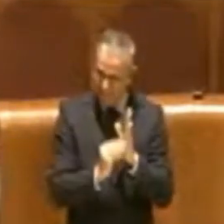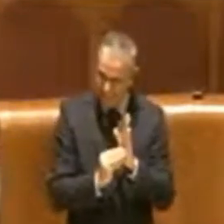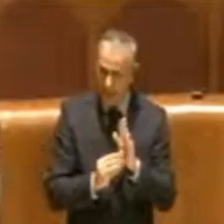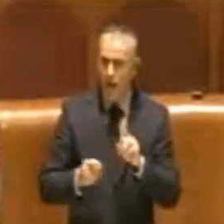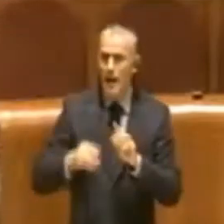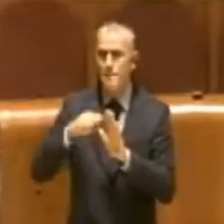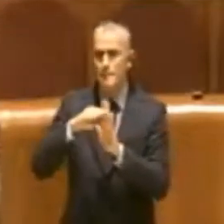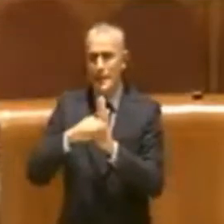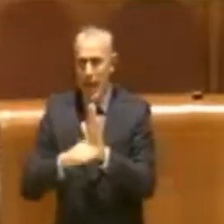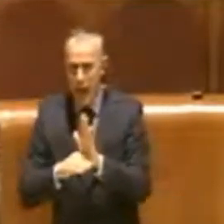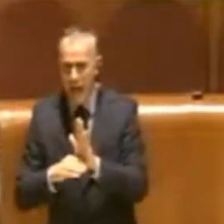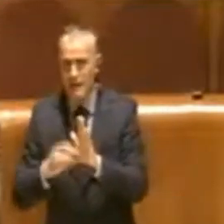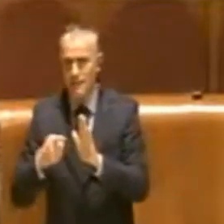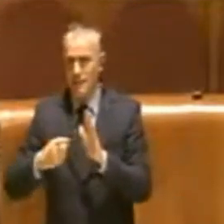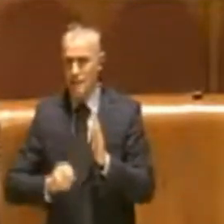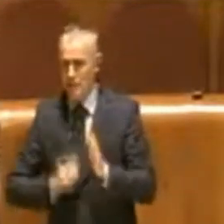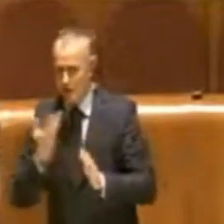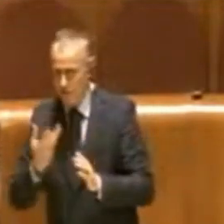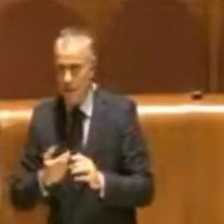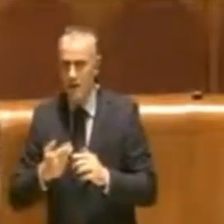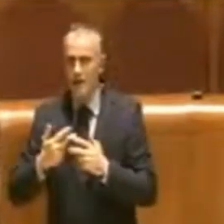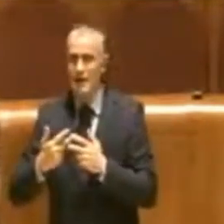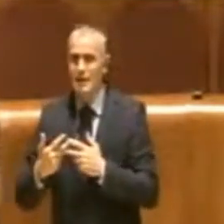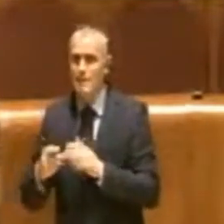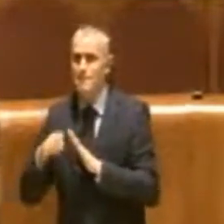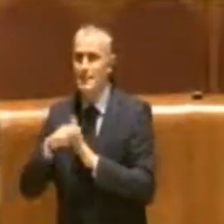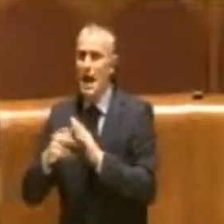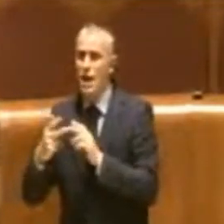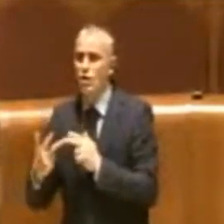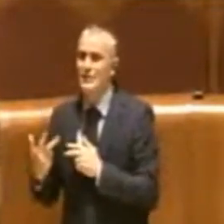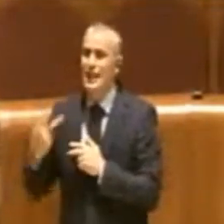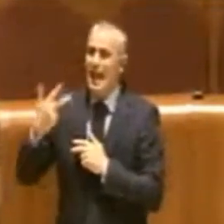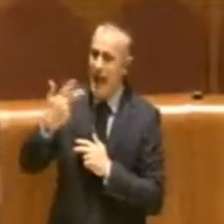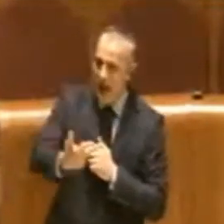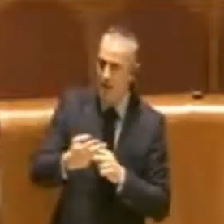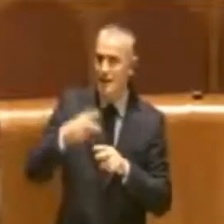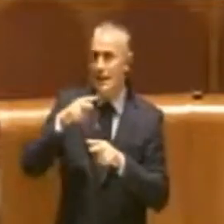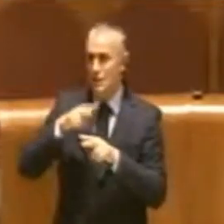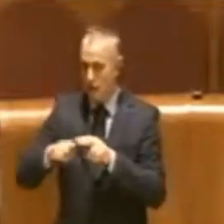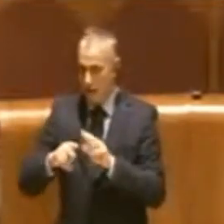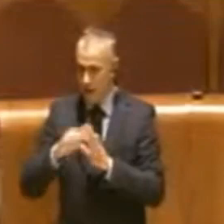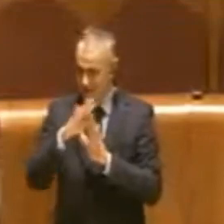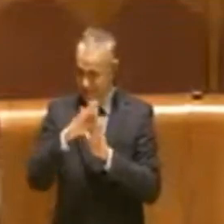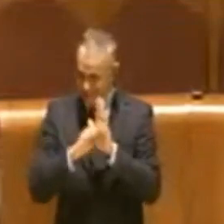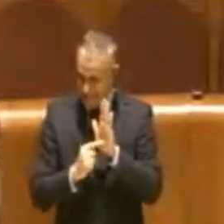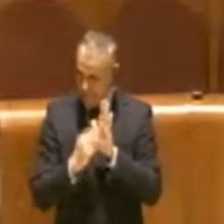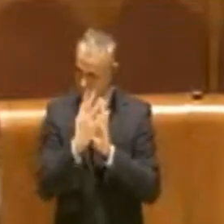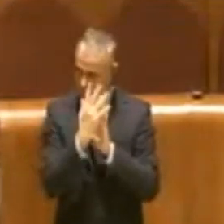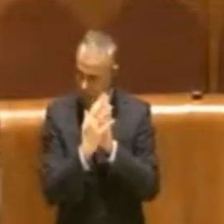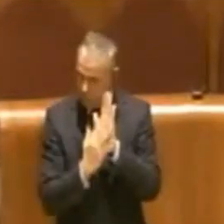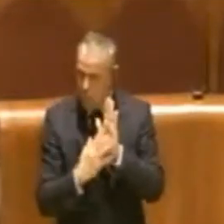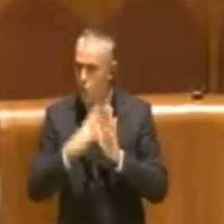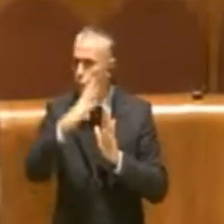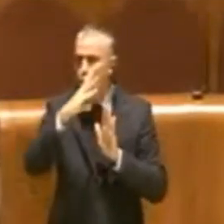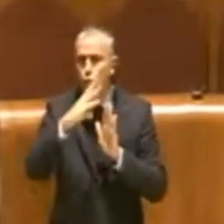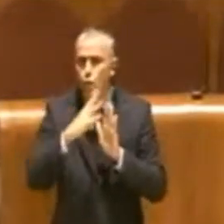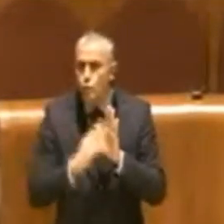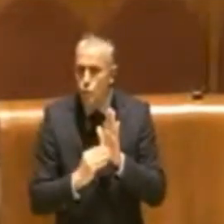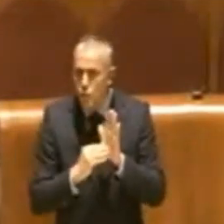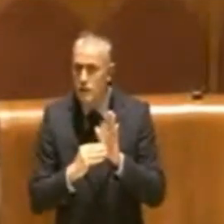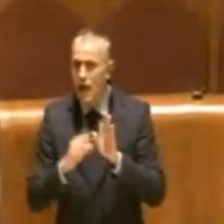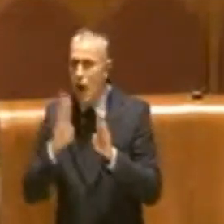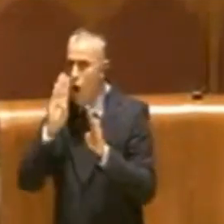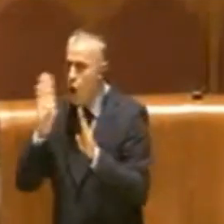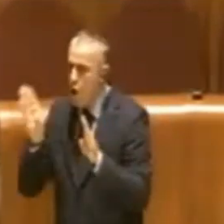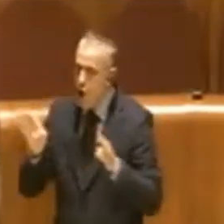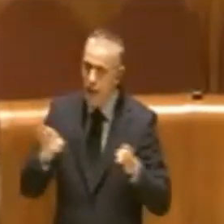tutta l'impalcatura del piano triennale anche ICT o nazionale è volta, diciamo, è orientata verso il soddisfacimento